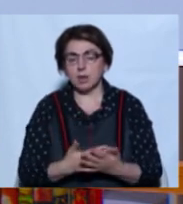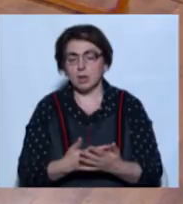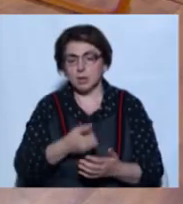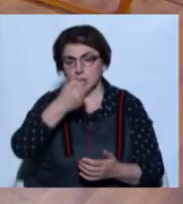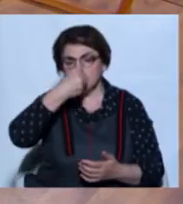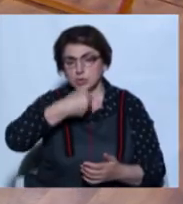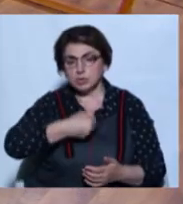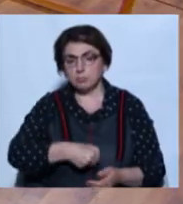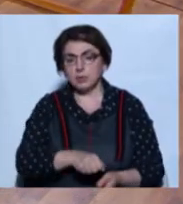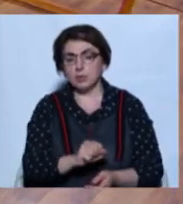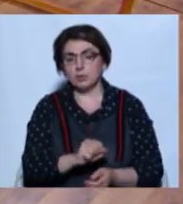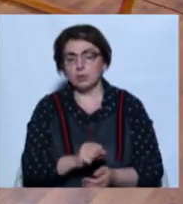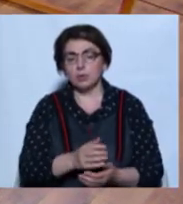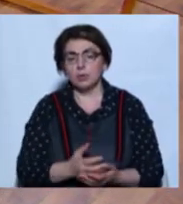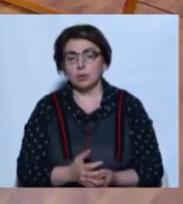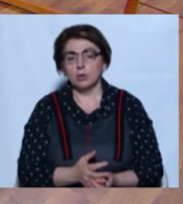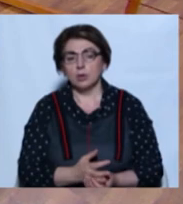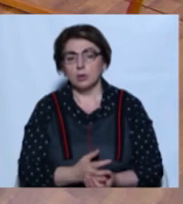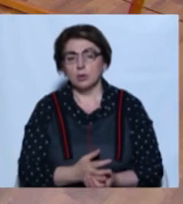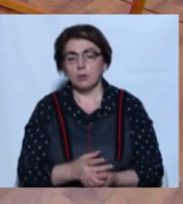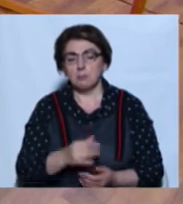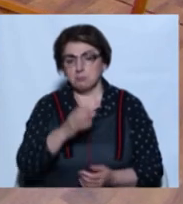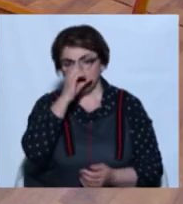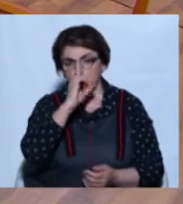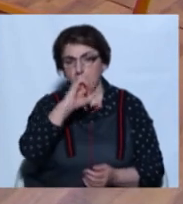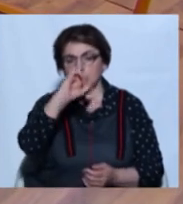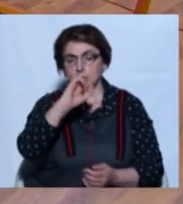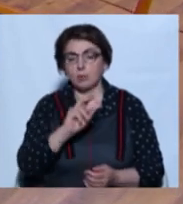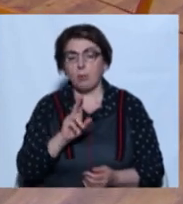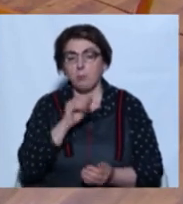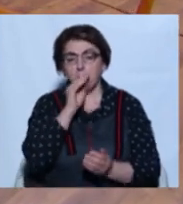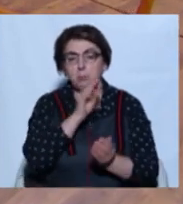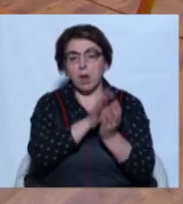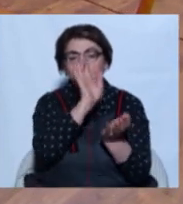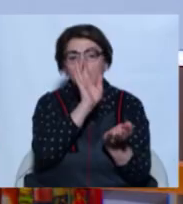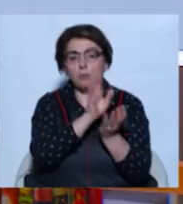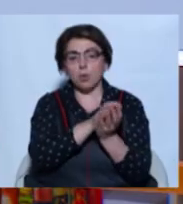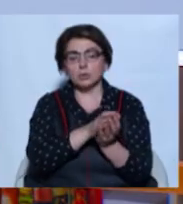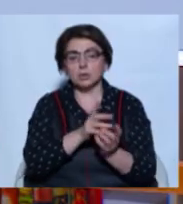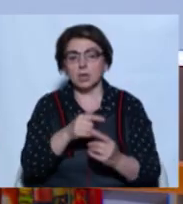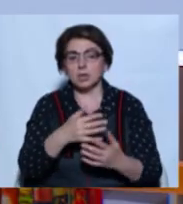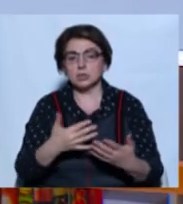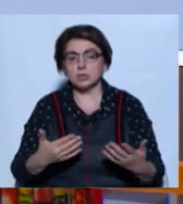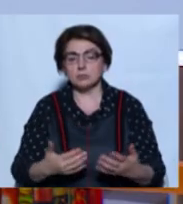სპილო, მაგალითად მარტორქა, ბეჰემოტი და ასე შემდეგ.